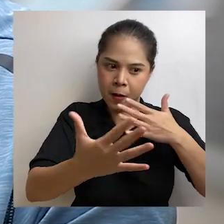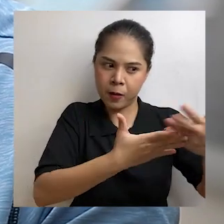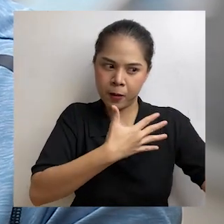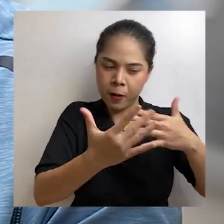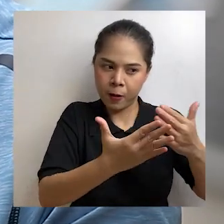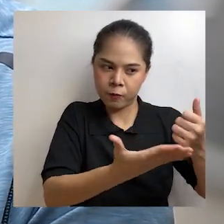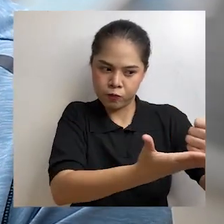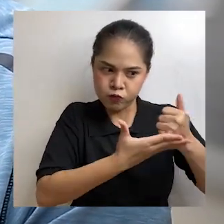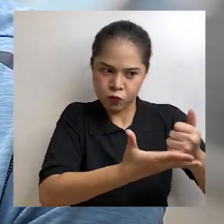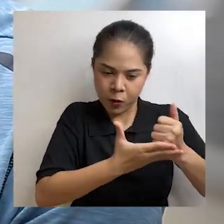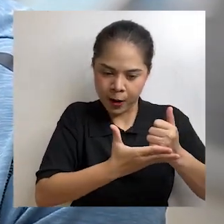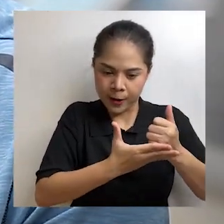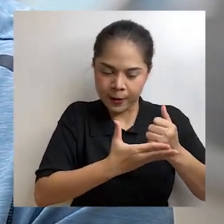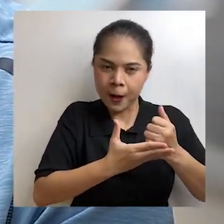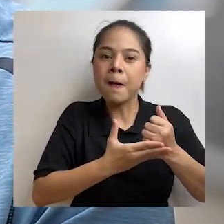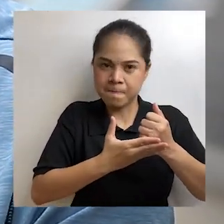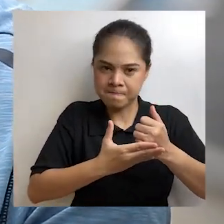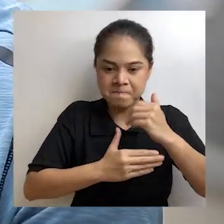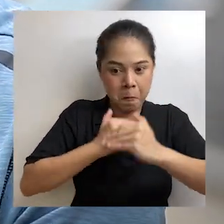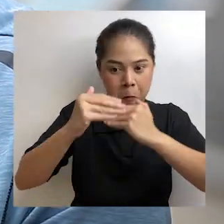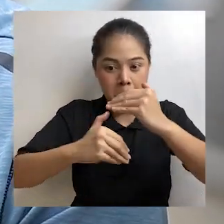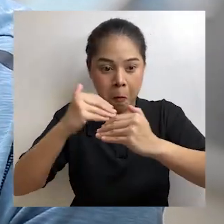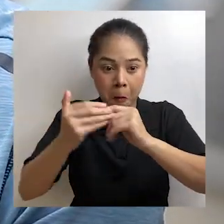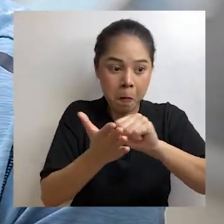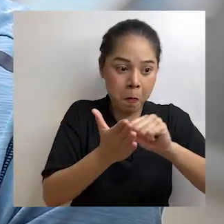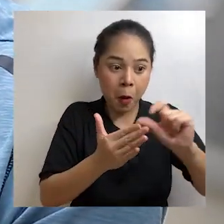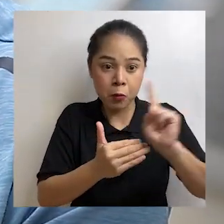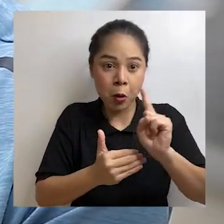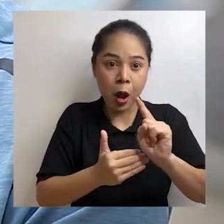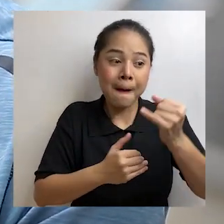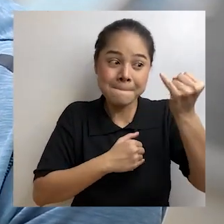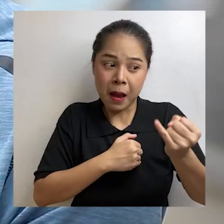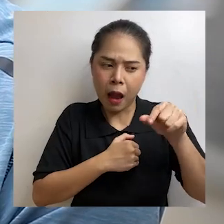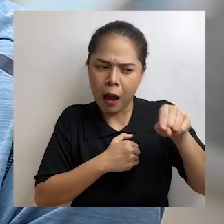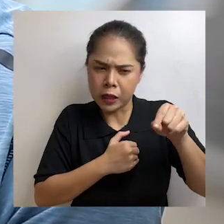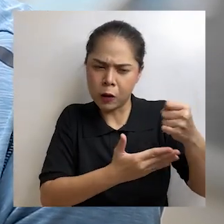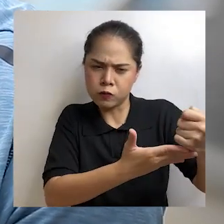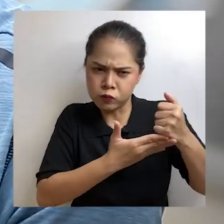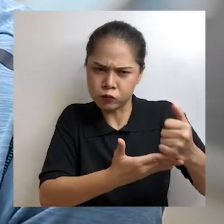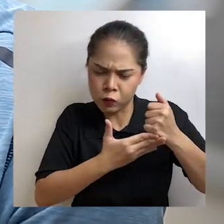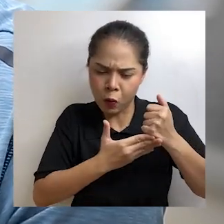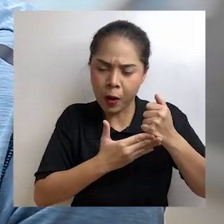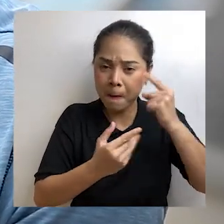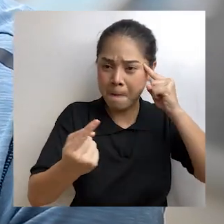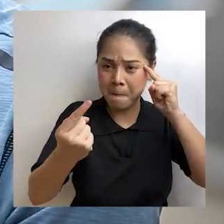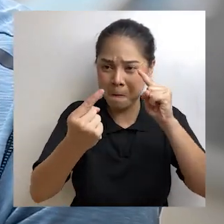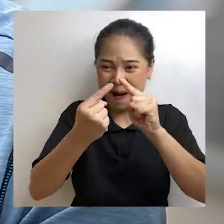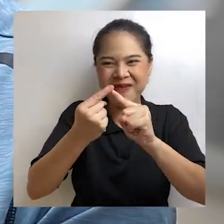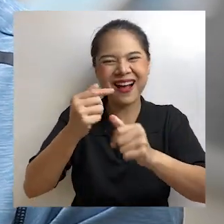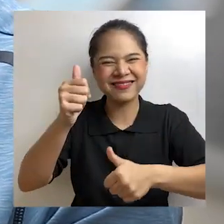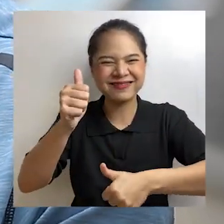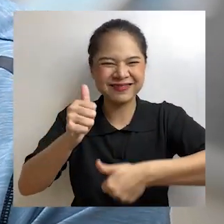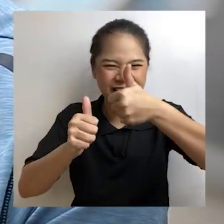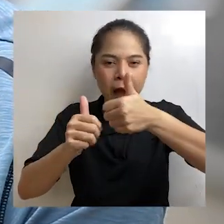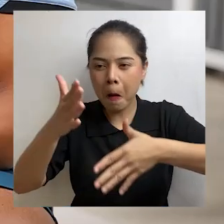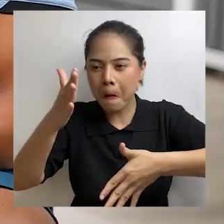ารู้จักตัวเองมากกว่าว่าเราควรจะแก้ไขไปทางไหนผมว่าสักวันนึงการแพ้เนี่ยมันจะทําให้เราไปชนะเขาในอน